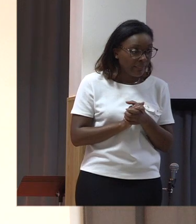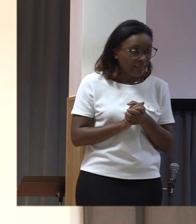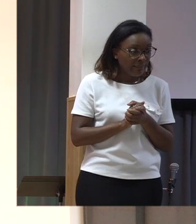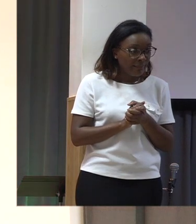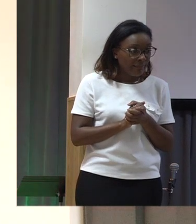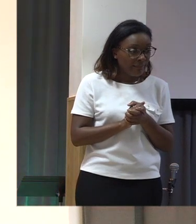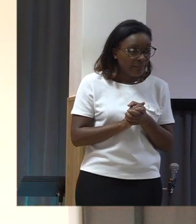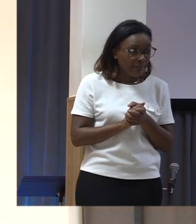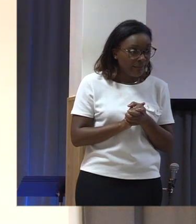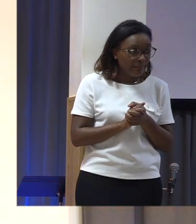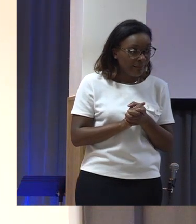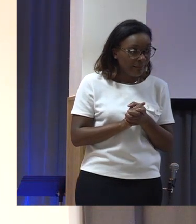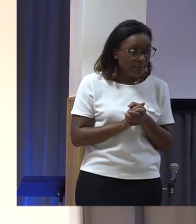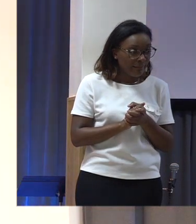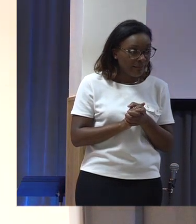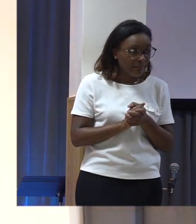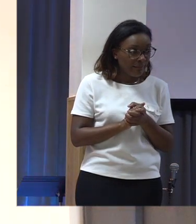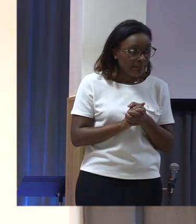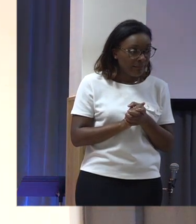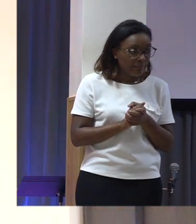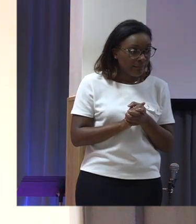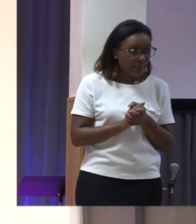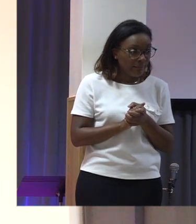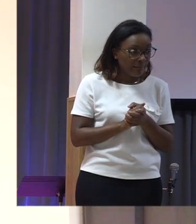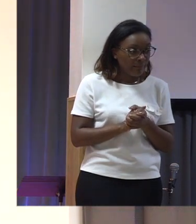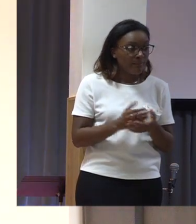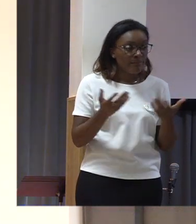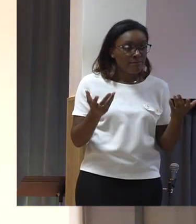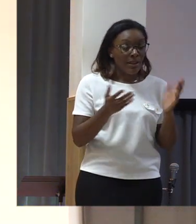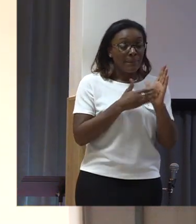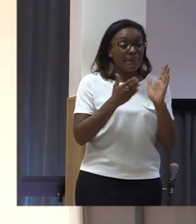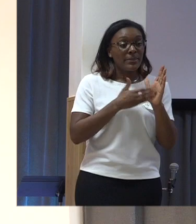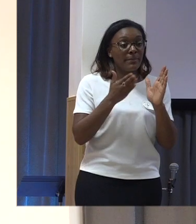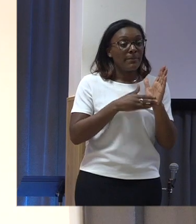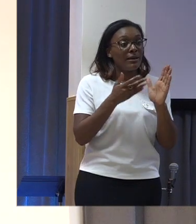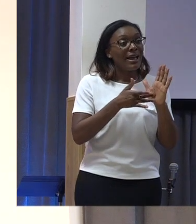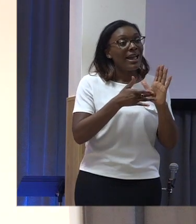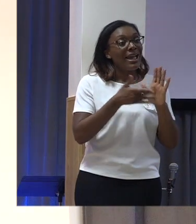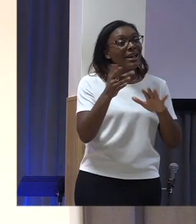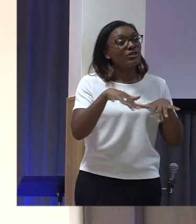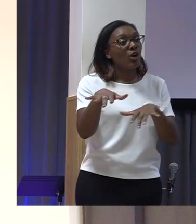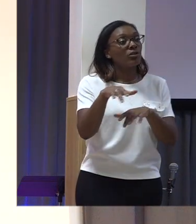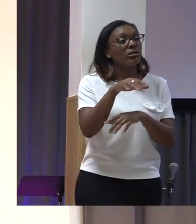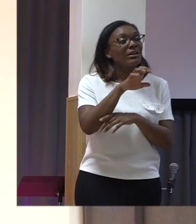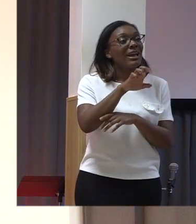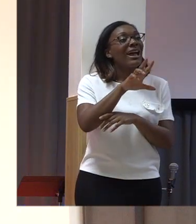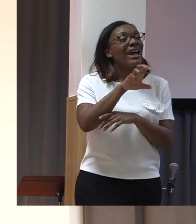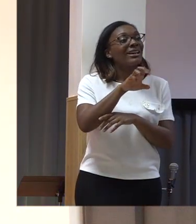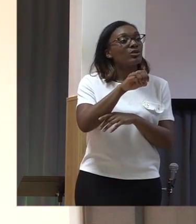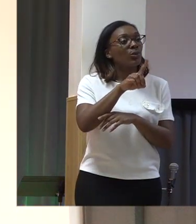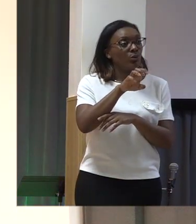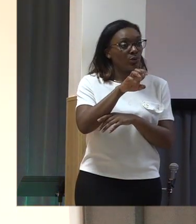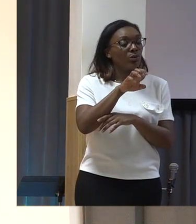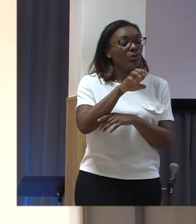dans le chapitre 3 et 4 du livre d'Exode, et de sacrificateurs que nous retrouvons dans